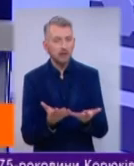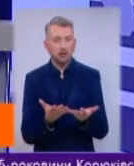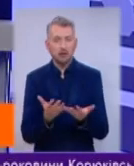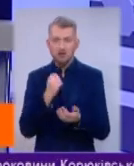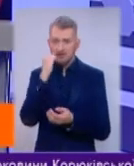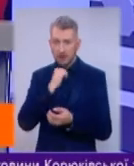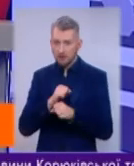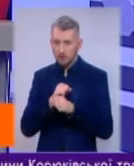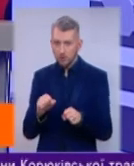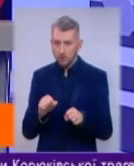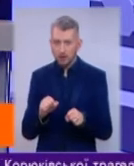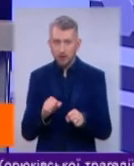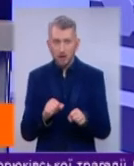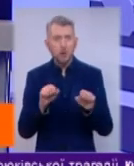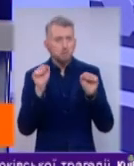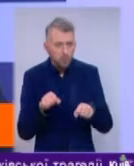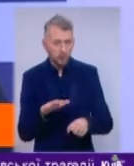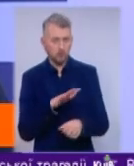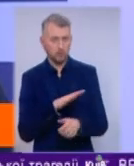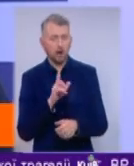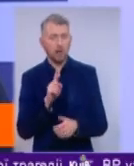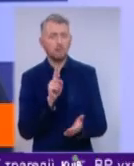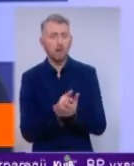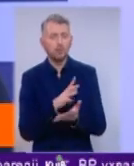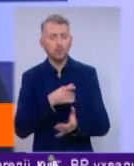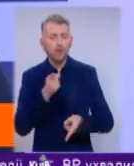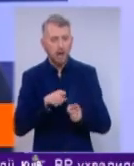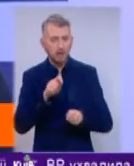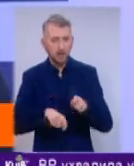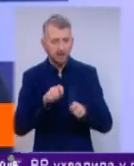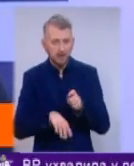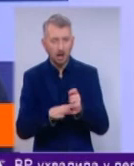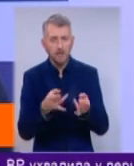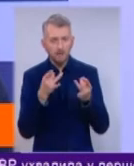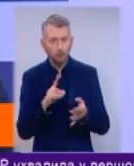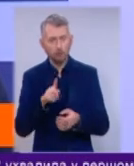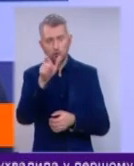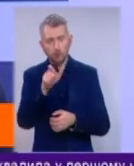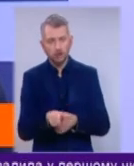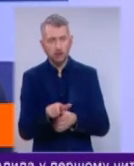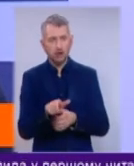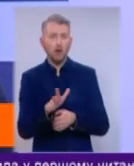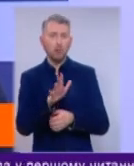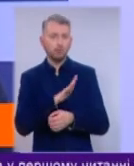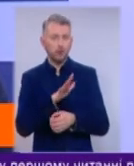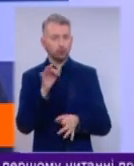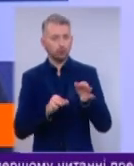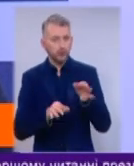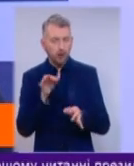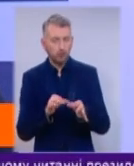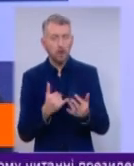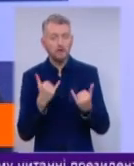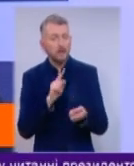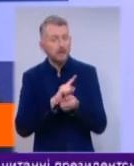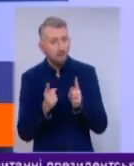Ні, ну, дивіться, теоретично може бути, звичайно, але має бути реальна перевірка. Не просто, що людина була суддею і зараз